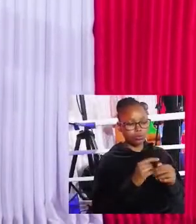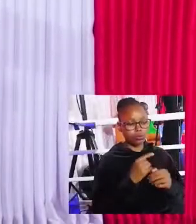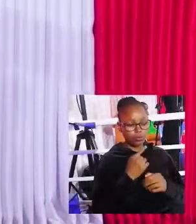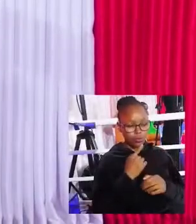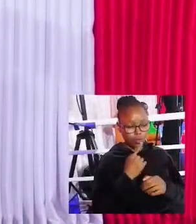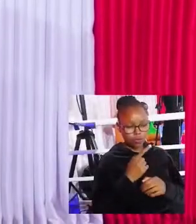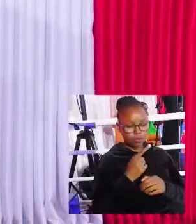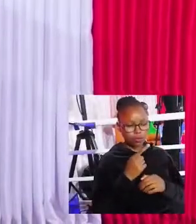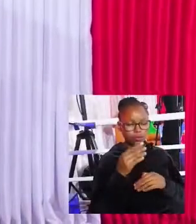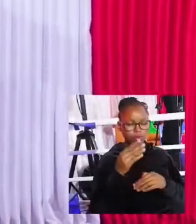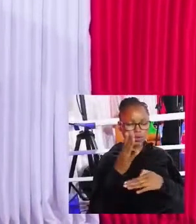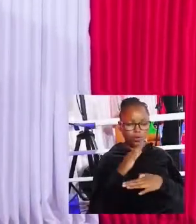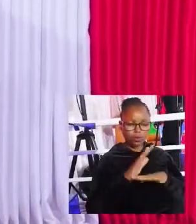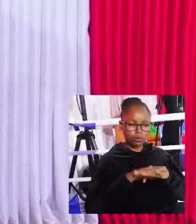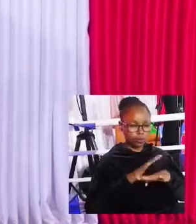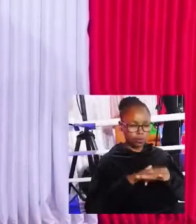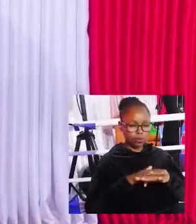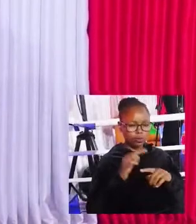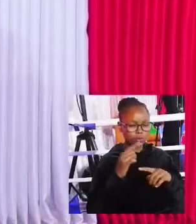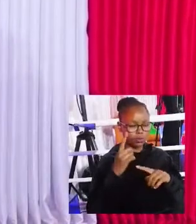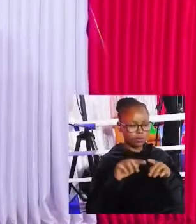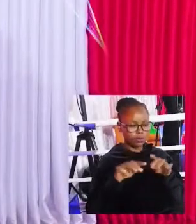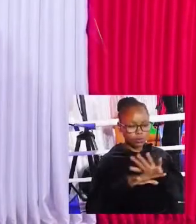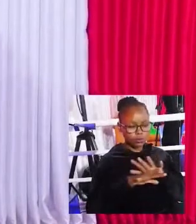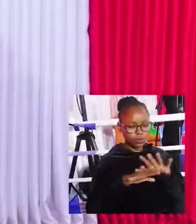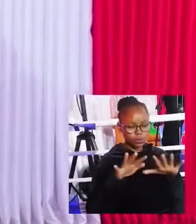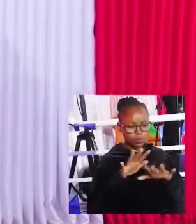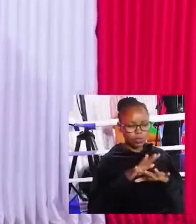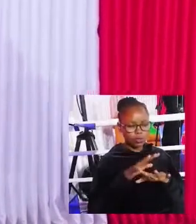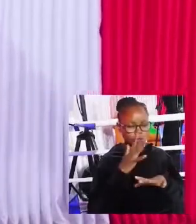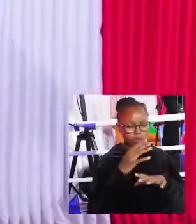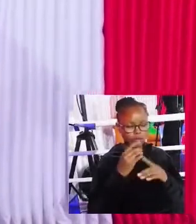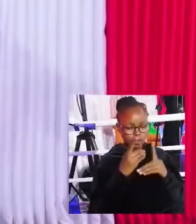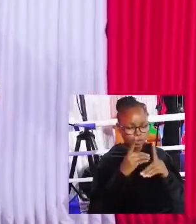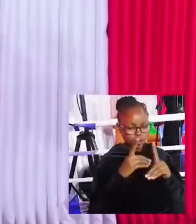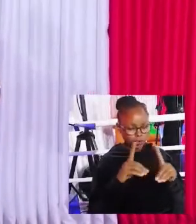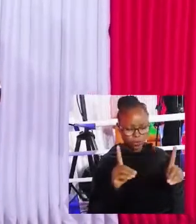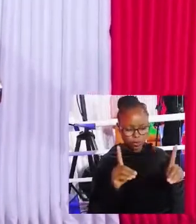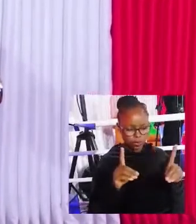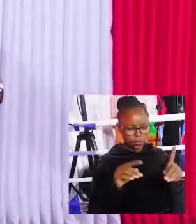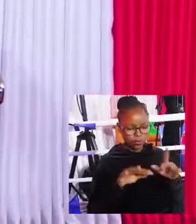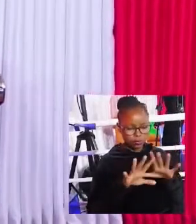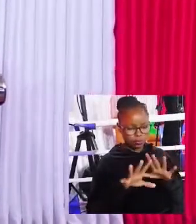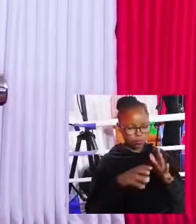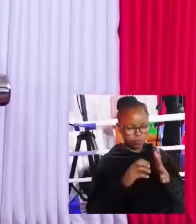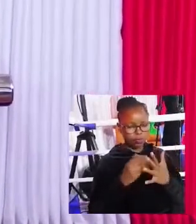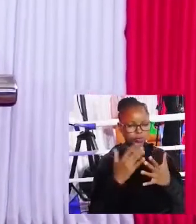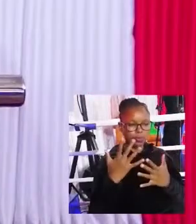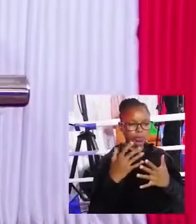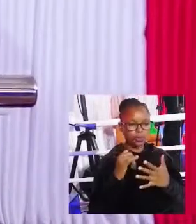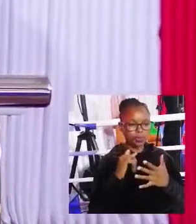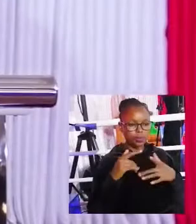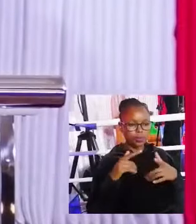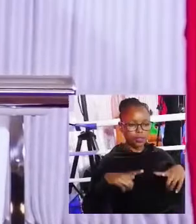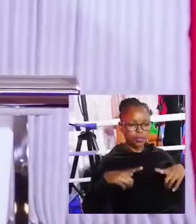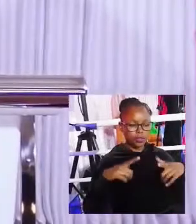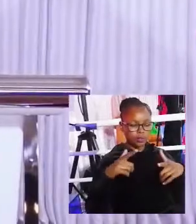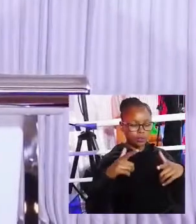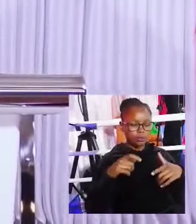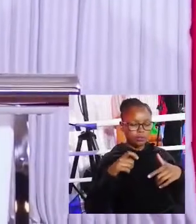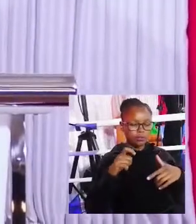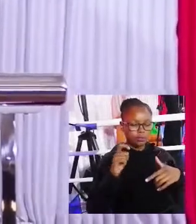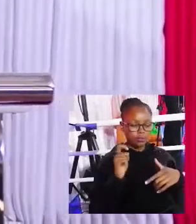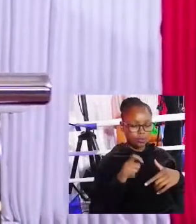wega Mwambie asante ni kwa sababu ya ukombozi Kila aliye kiumbe kyote kile ambacho kina uhai Tumura kanua